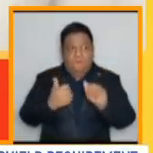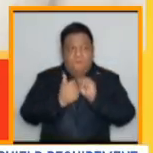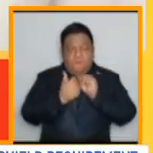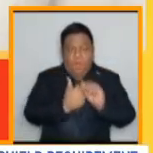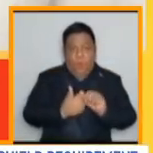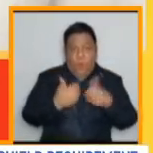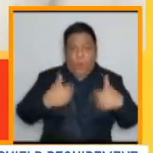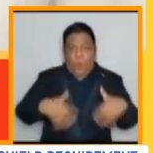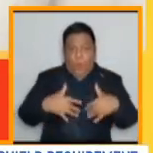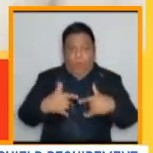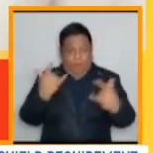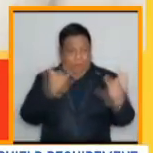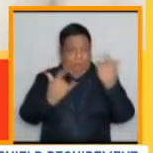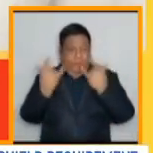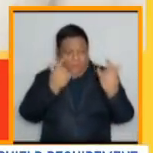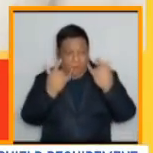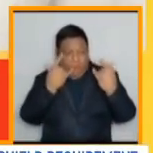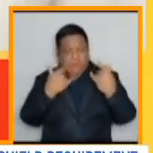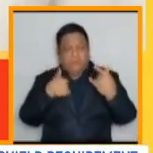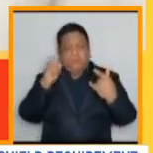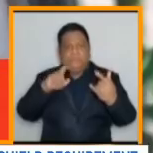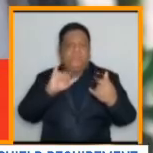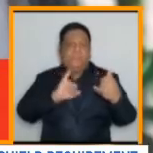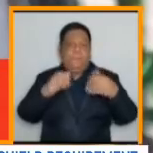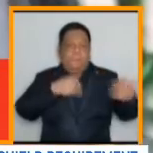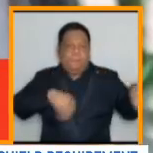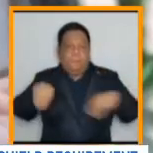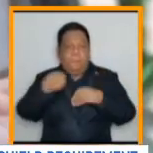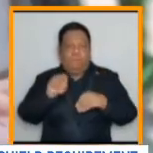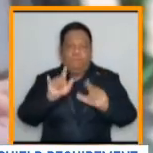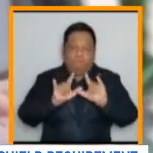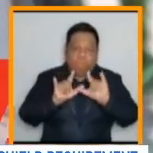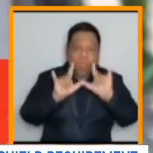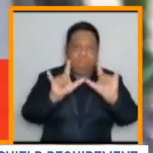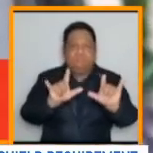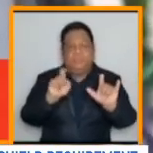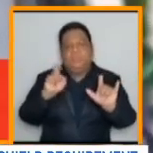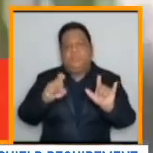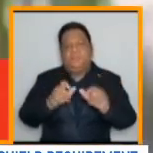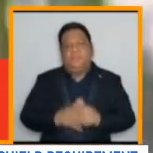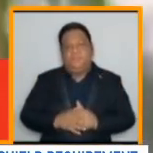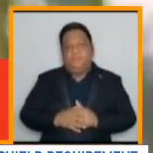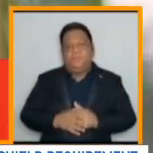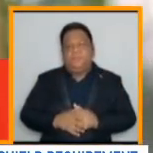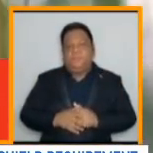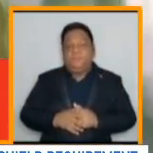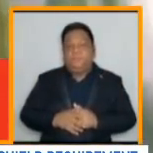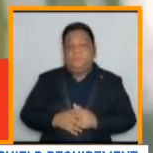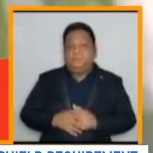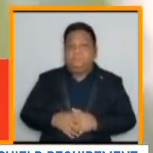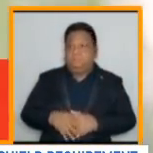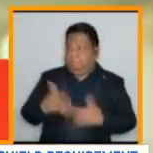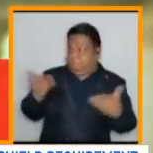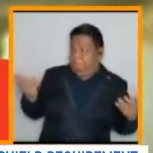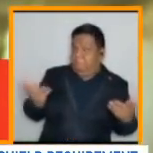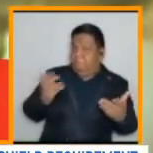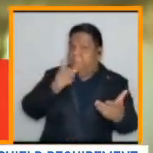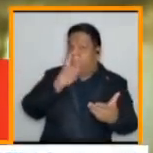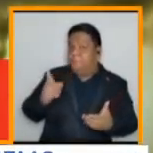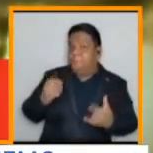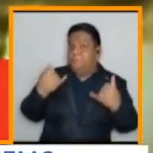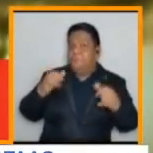kailangan sobra-sobra din ang pagmamahal na ibigay ko sa kanila. At bilang pasabog ng fourth year ng